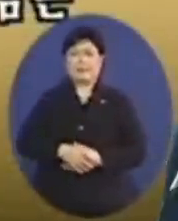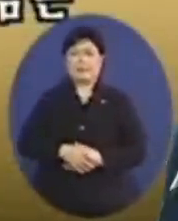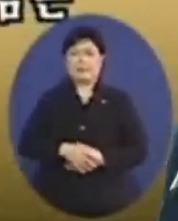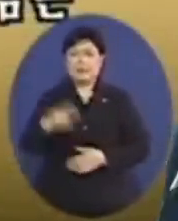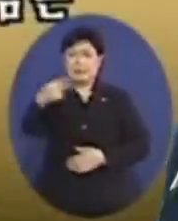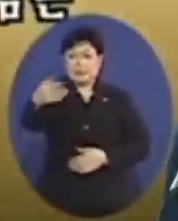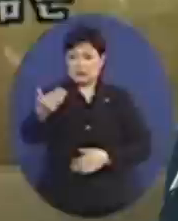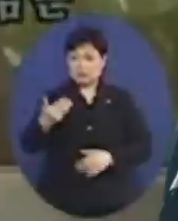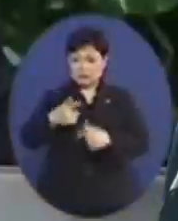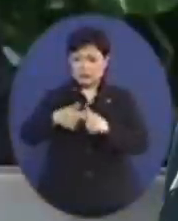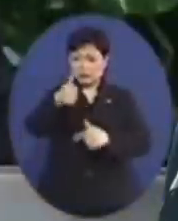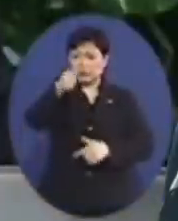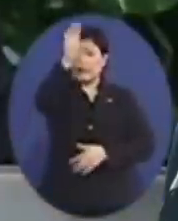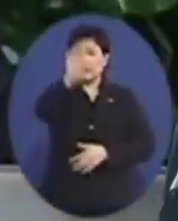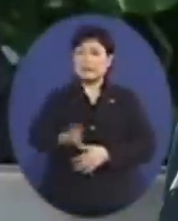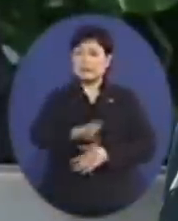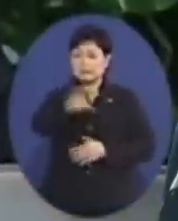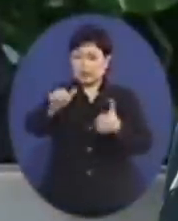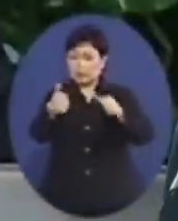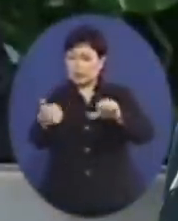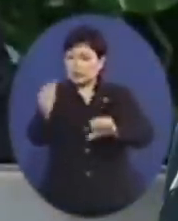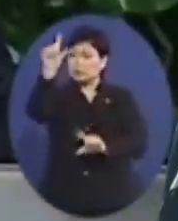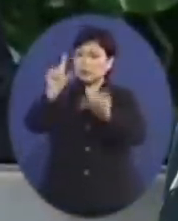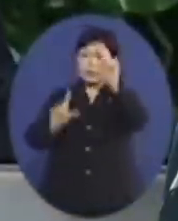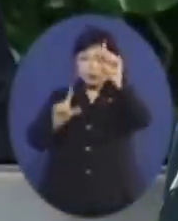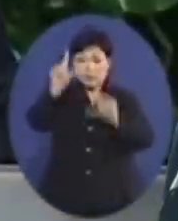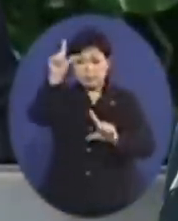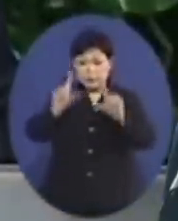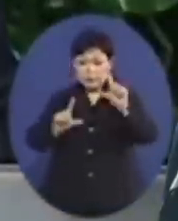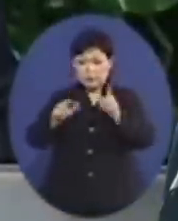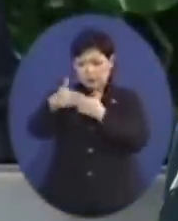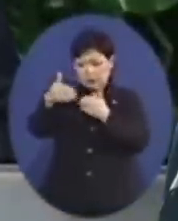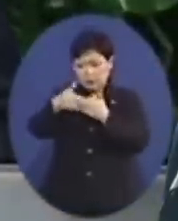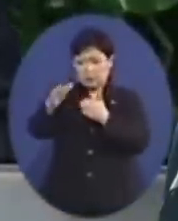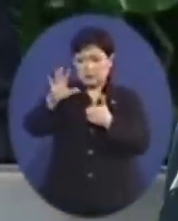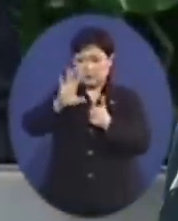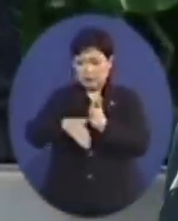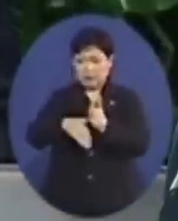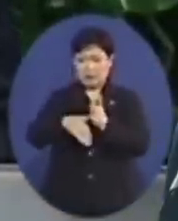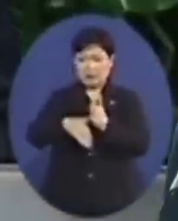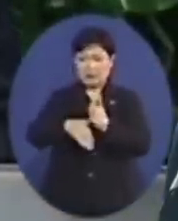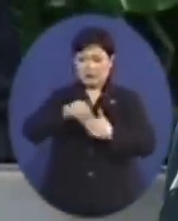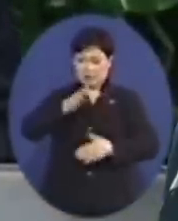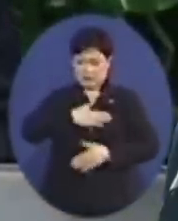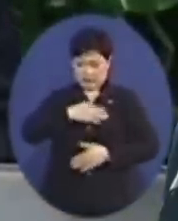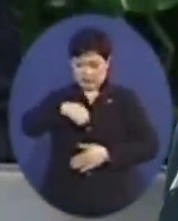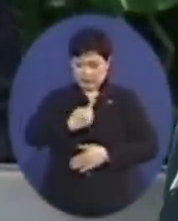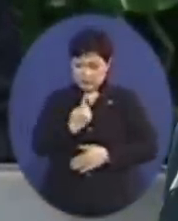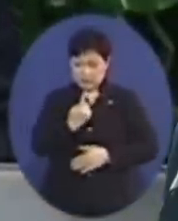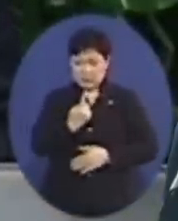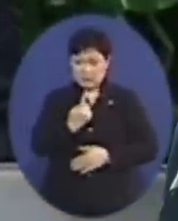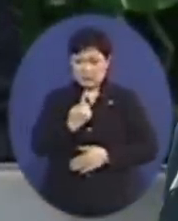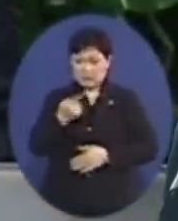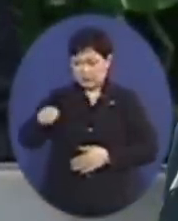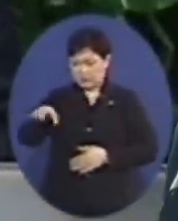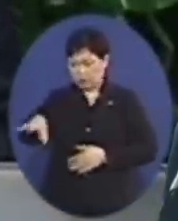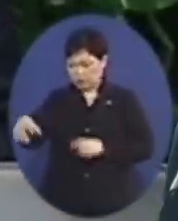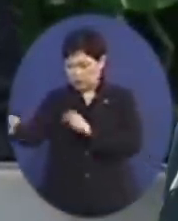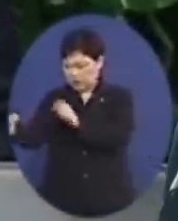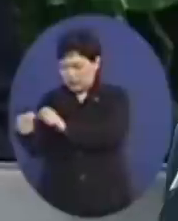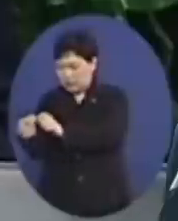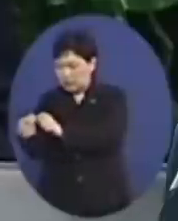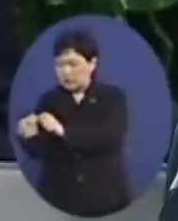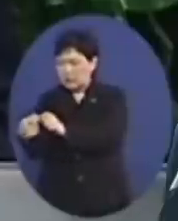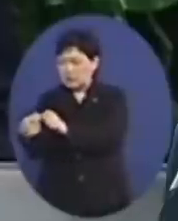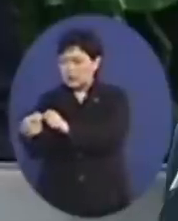2000년 전 예수님의 십자가 돌아가시는 모습을 그릴 때 자기가 그 곁에 있는 모습을